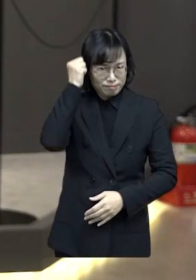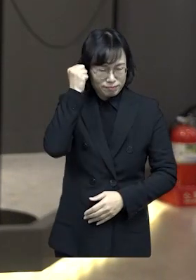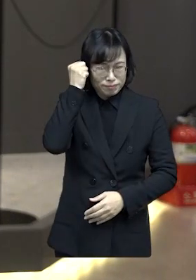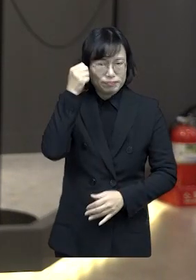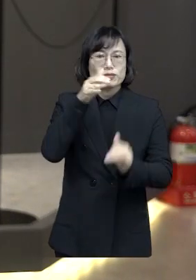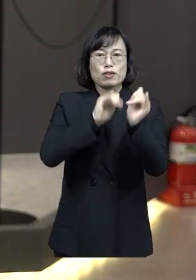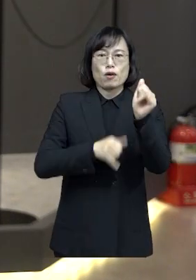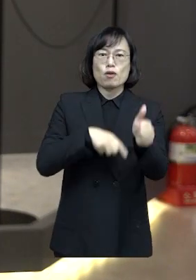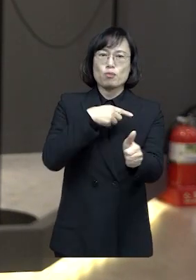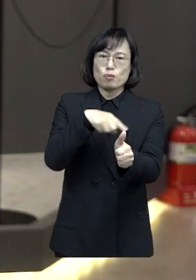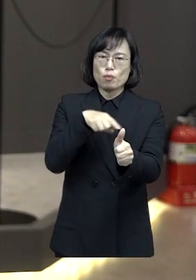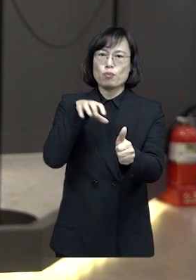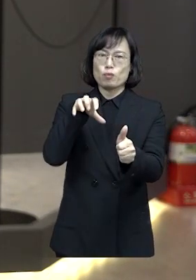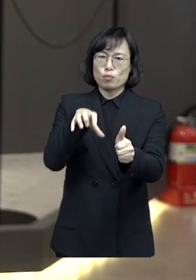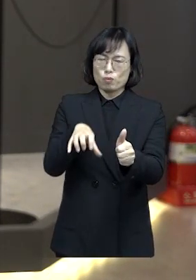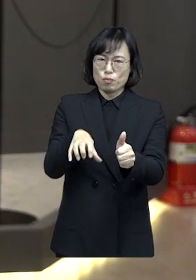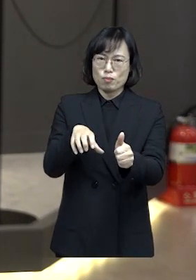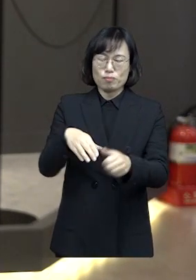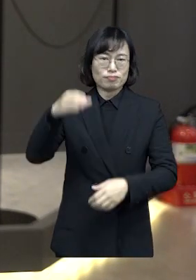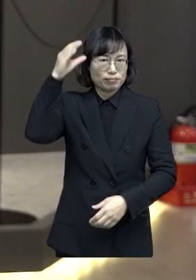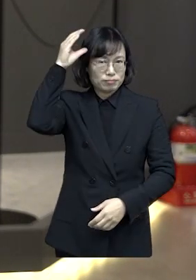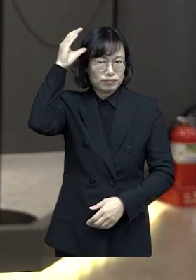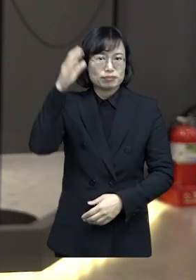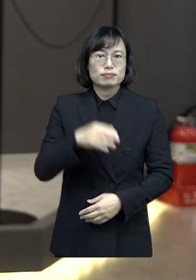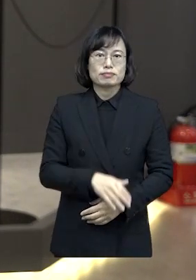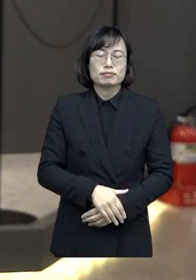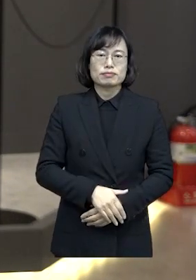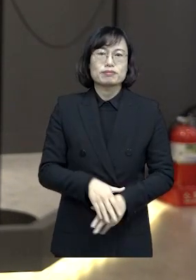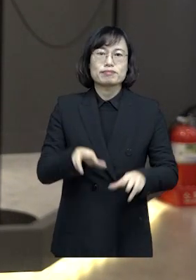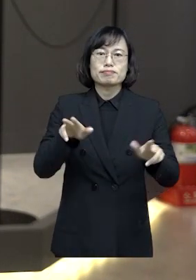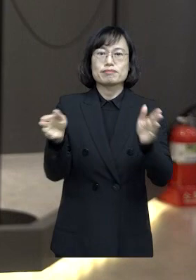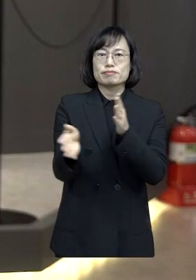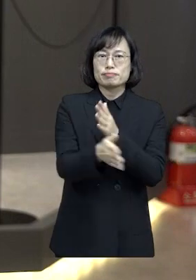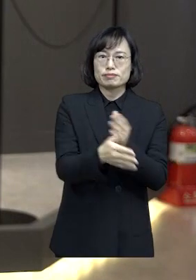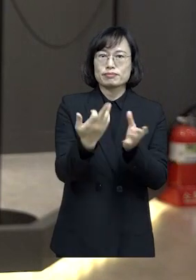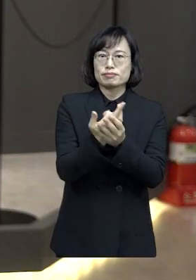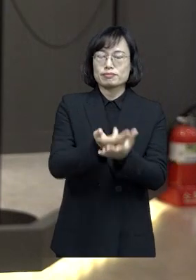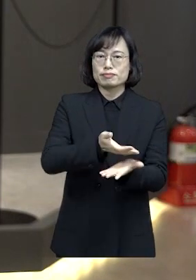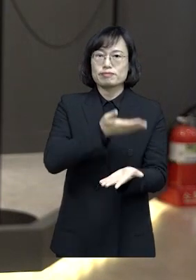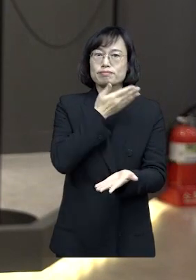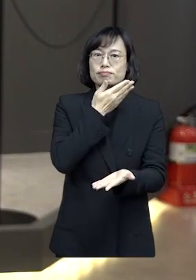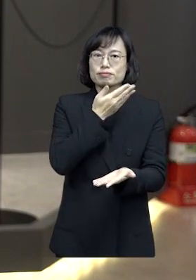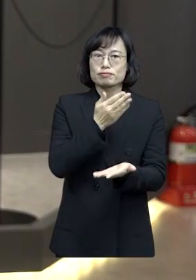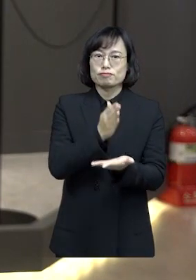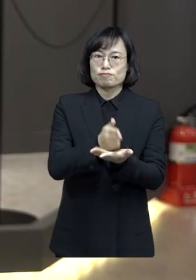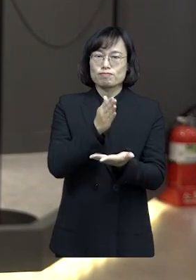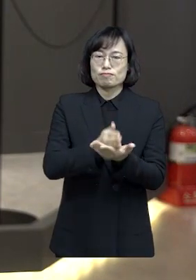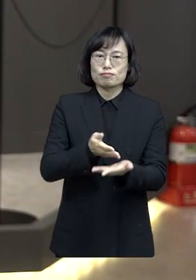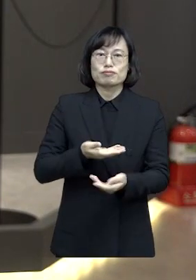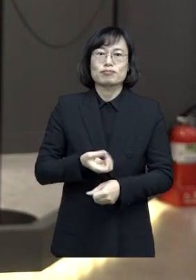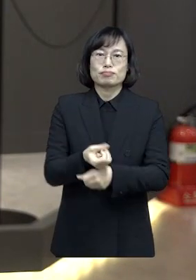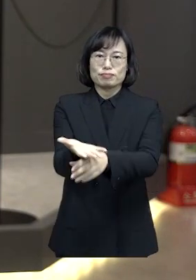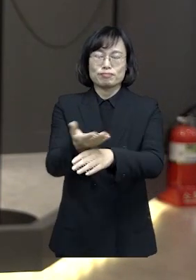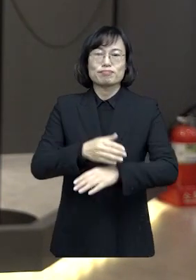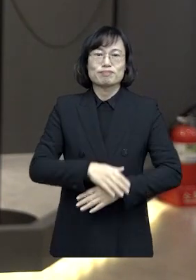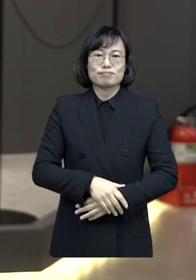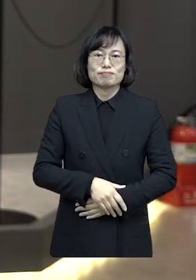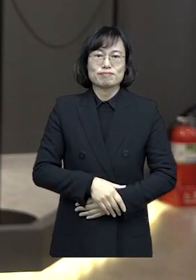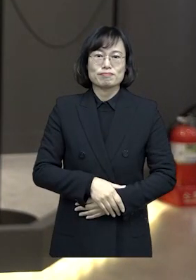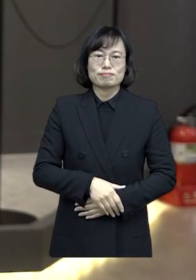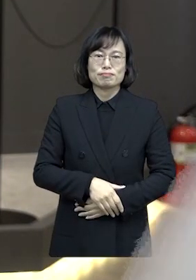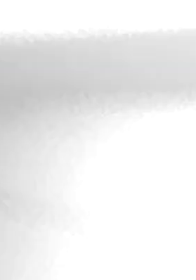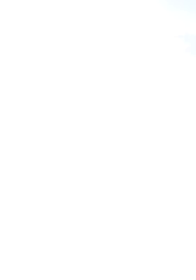숭고한 정신을 기리는 역사 교육장으로 발돋움할 수 있길 기대해 봅니다. 그럼 지금부터 양산의 핫한 소식들